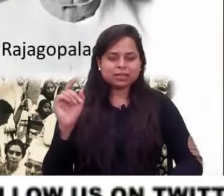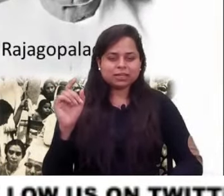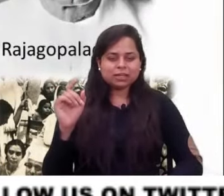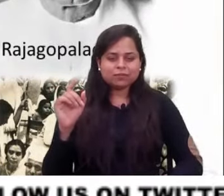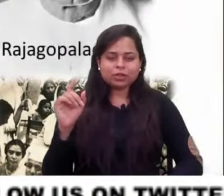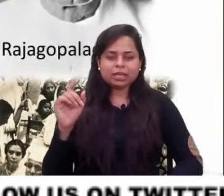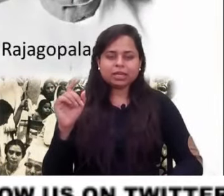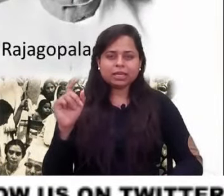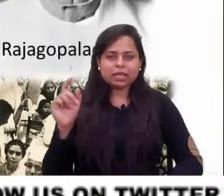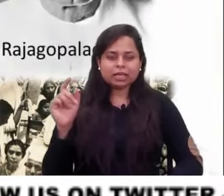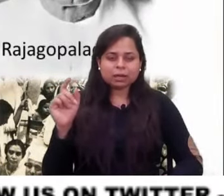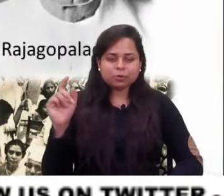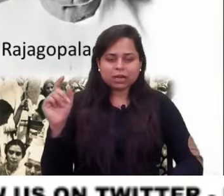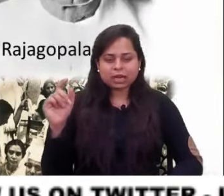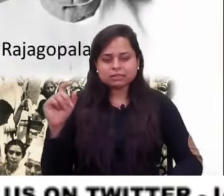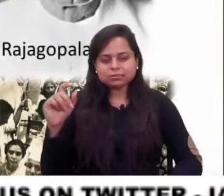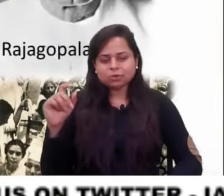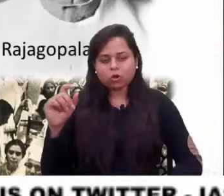यह